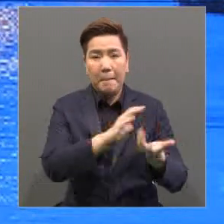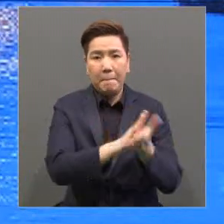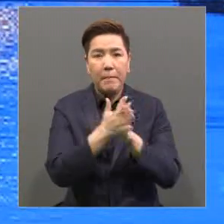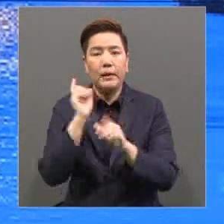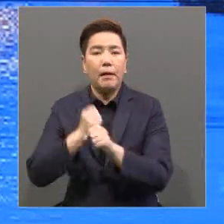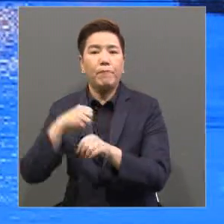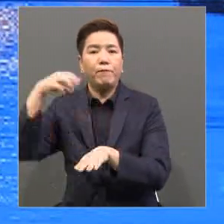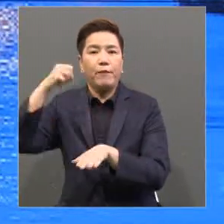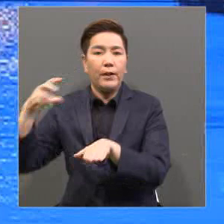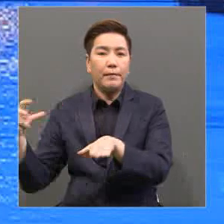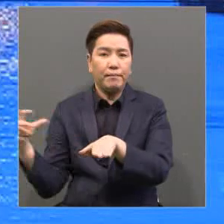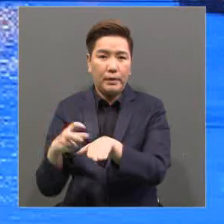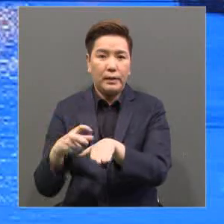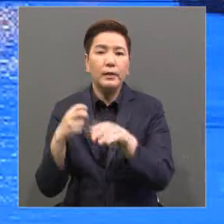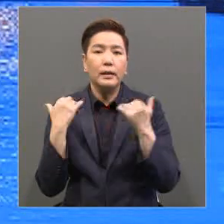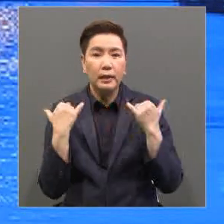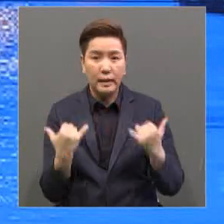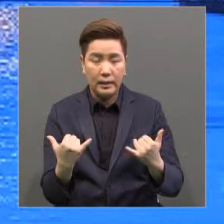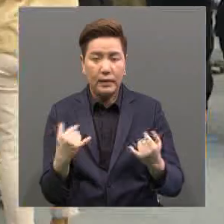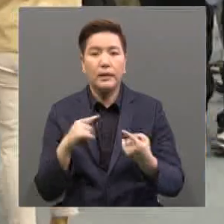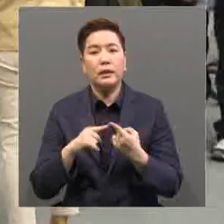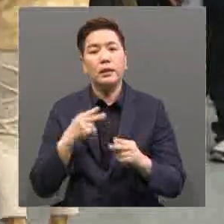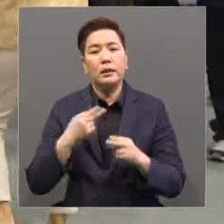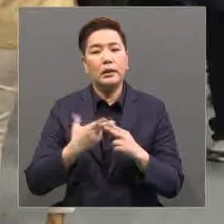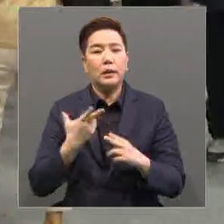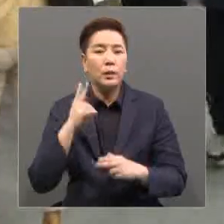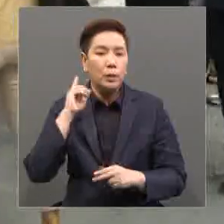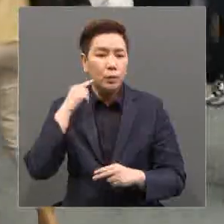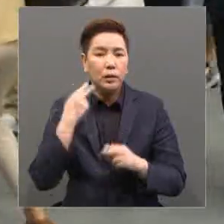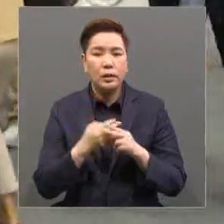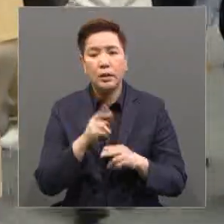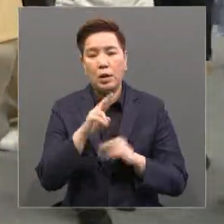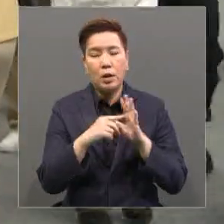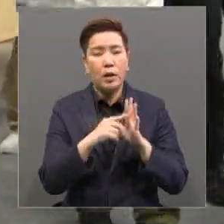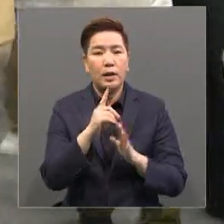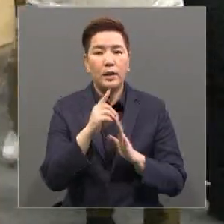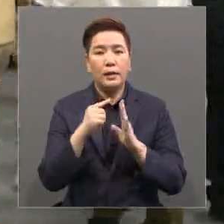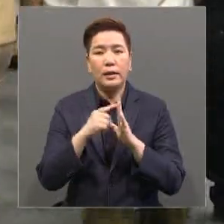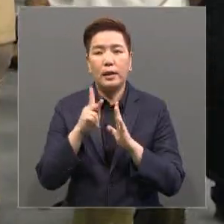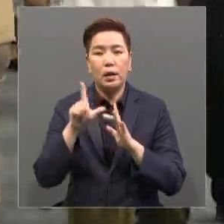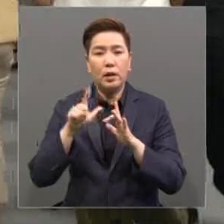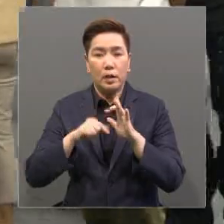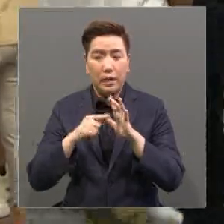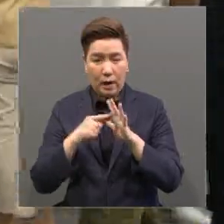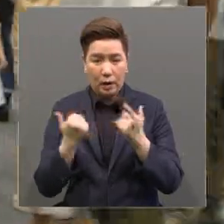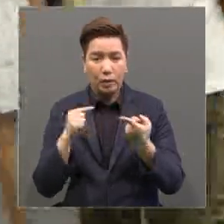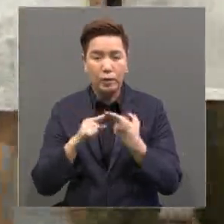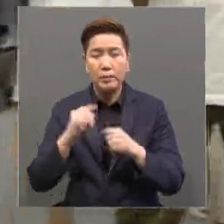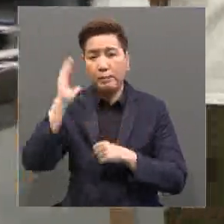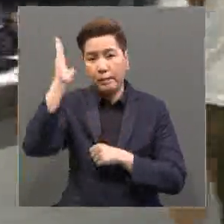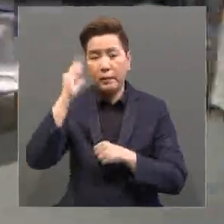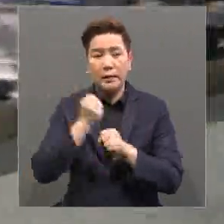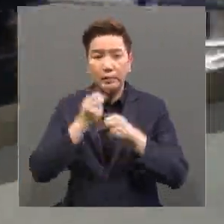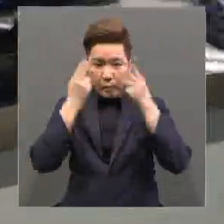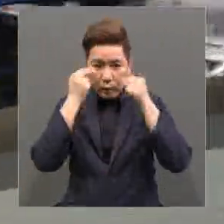ครับเป็นรถยนต์ที่ใช้ไฟฟ้าครับโดยเรื่องนี้นะครับทางด้านของนางรัดเกล้าอินทวงศ์สุวรรณคีรีรองโฆษก